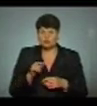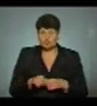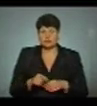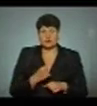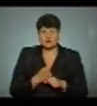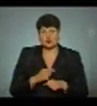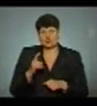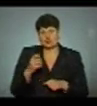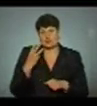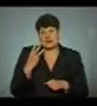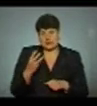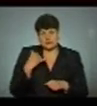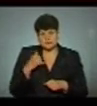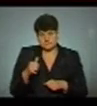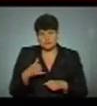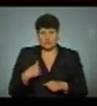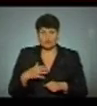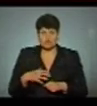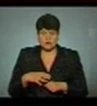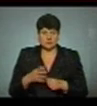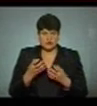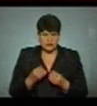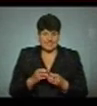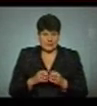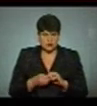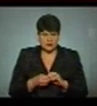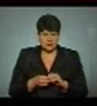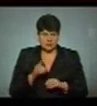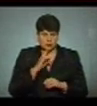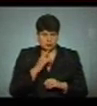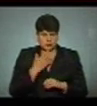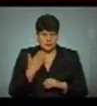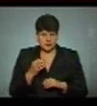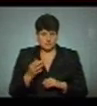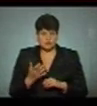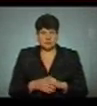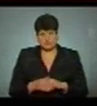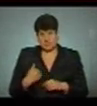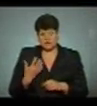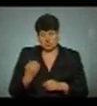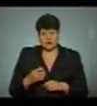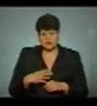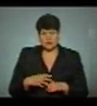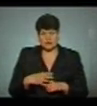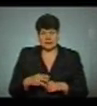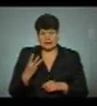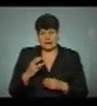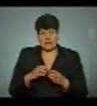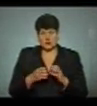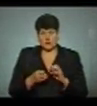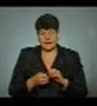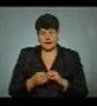працює лінія 103. Ну, ми зараз в очікуванні ще на якісь результати, чи поки що немає? Ну, так, ми зараз очікуємо на 3 результати,